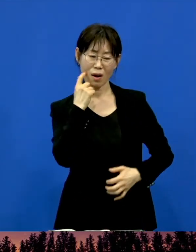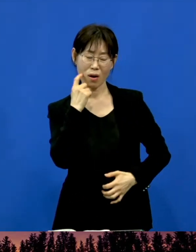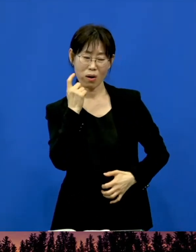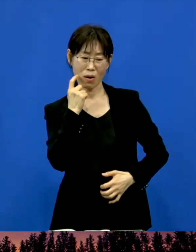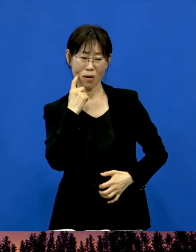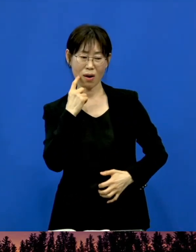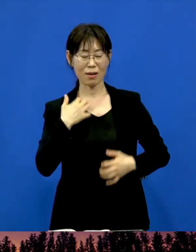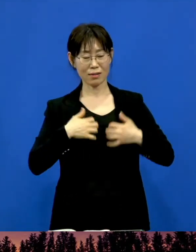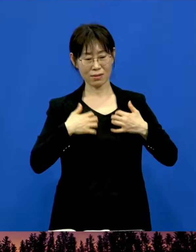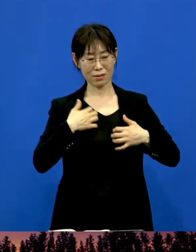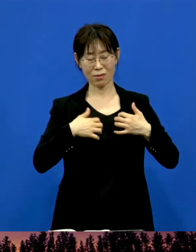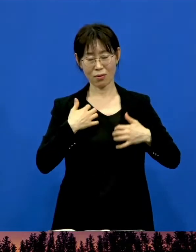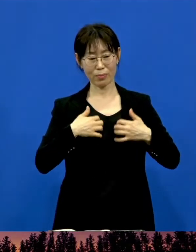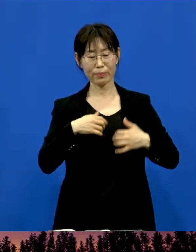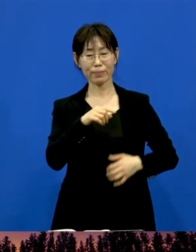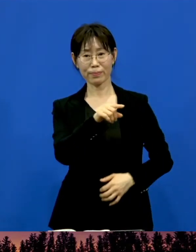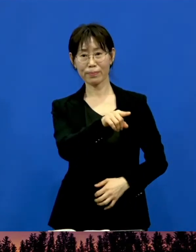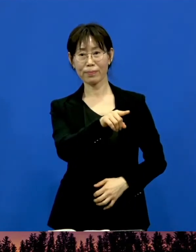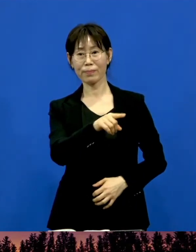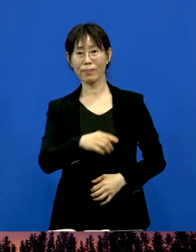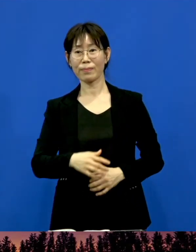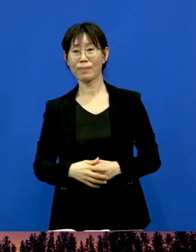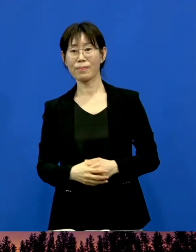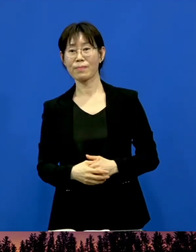될 대가가 점점 더 커져가는 거예요.